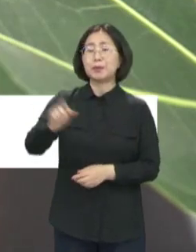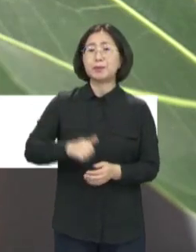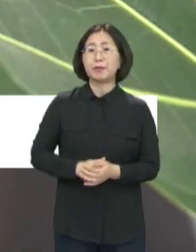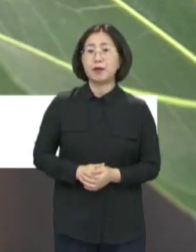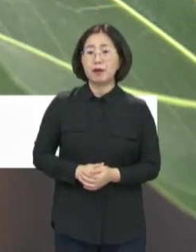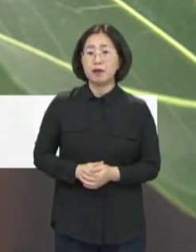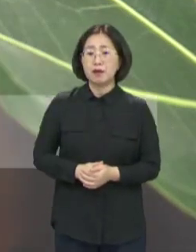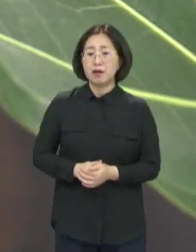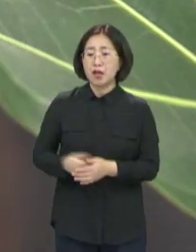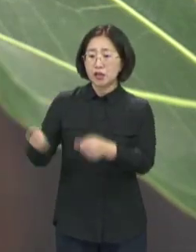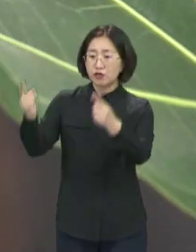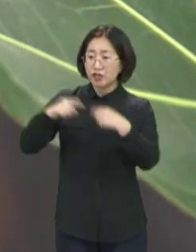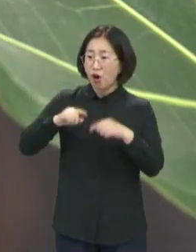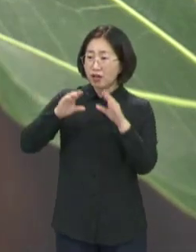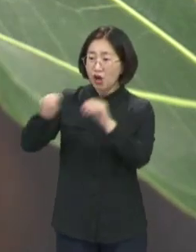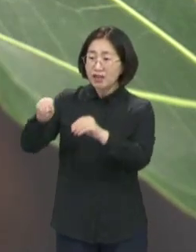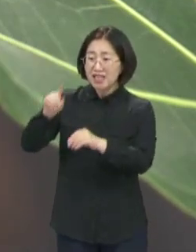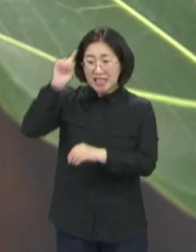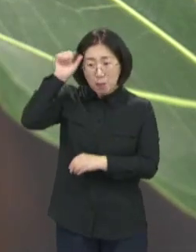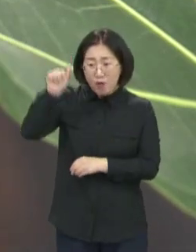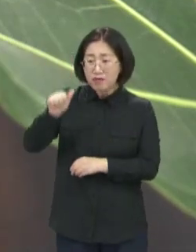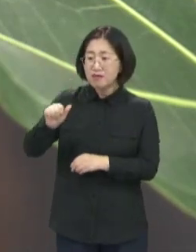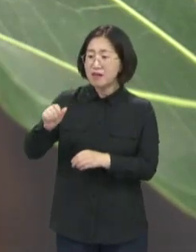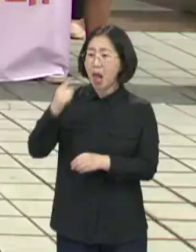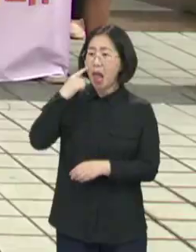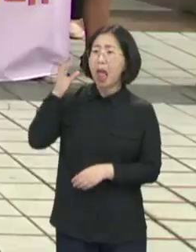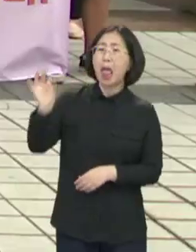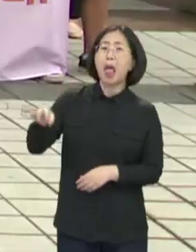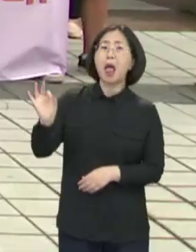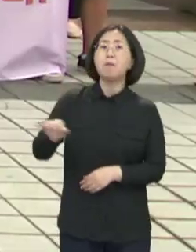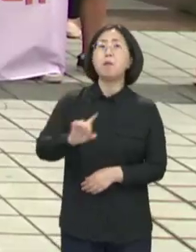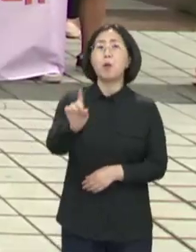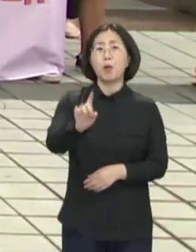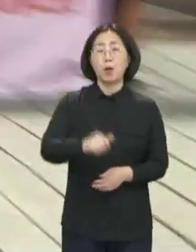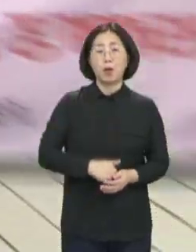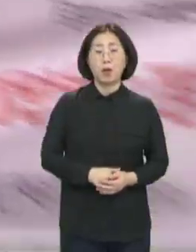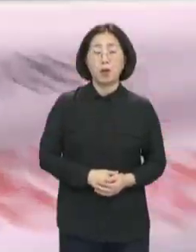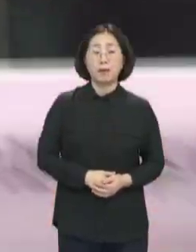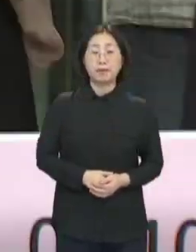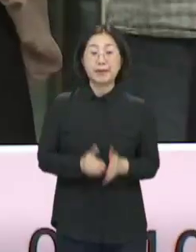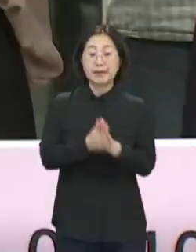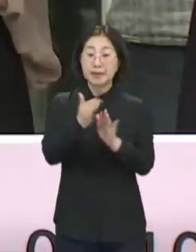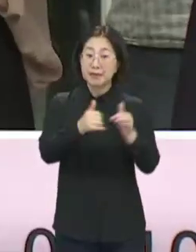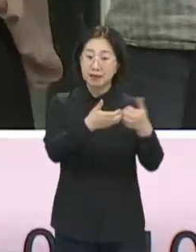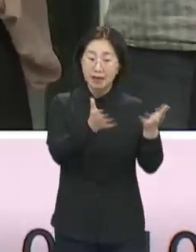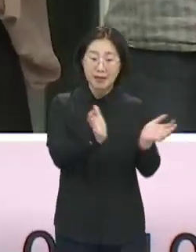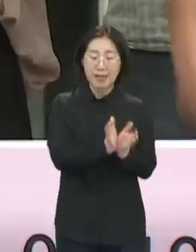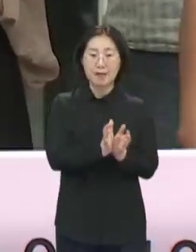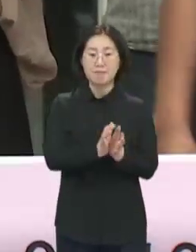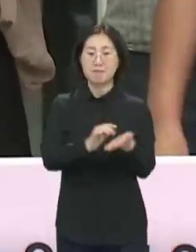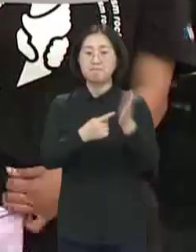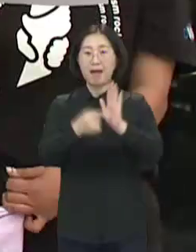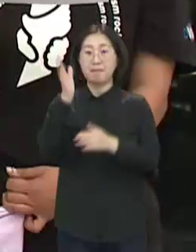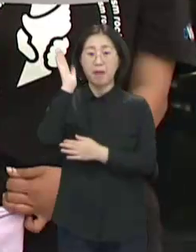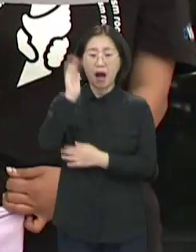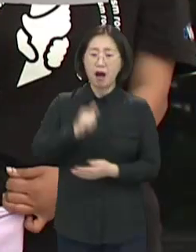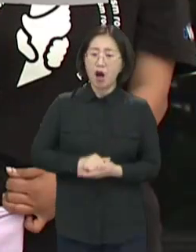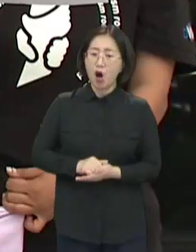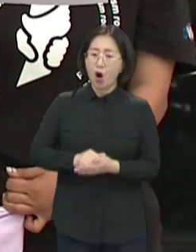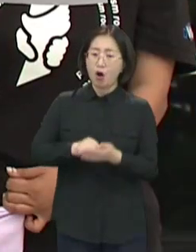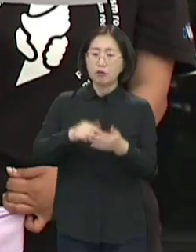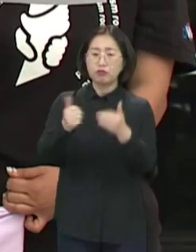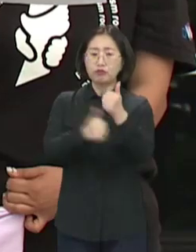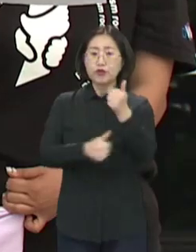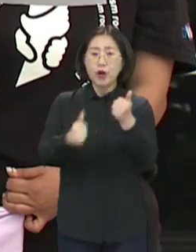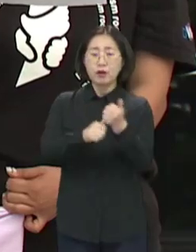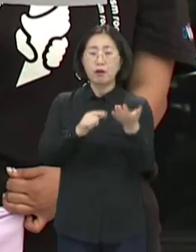누가 15일을 징계라고 생각을 하겠어요. 시민단체들도 잇따라 성명서를 내고 이해할 수 없는